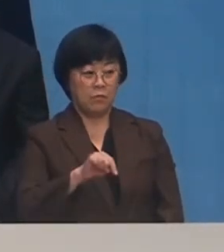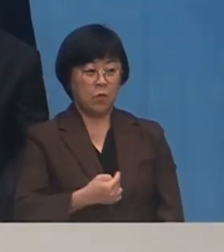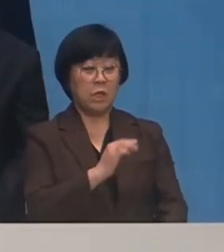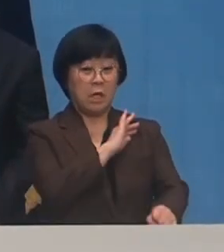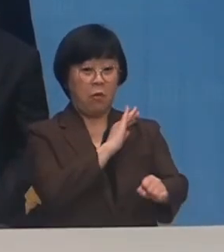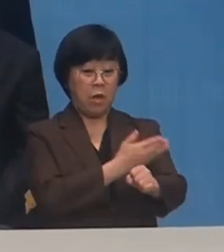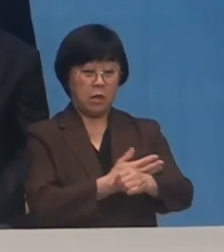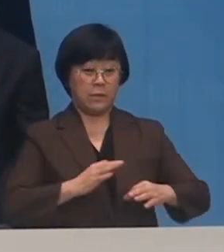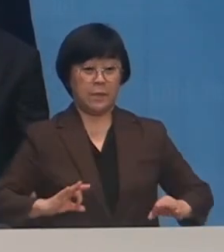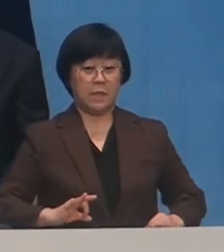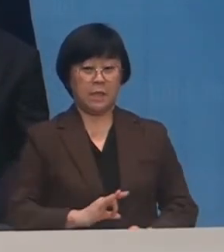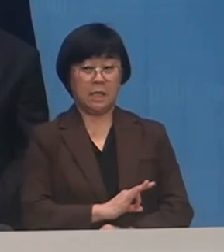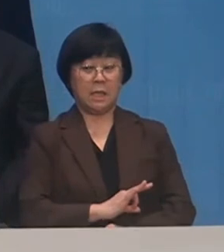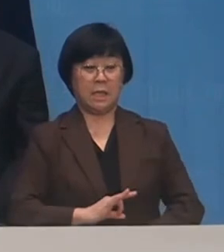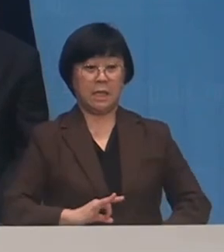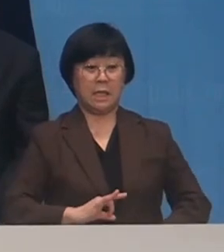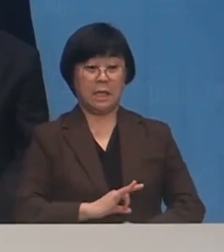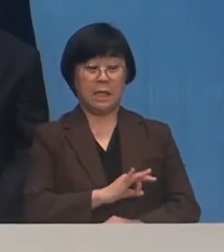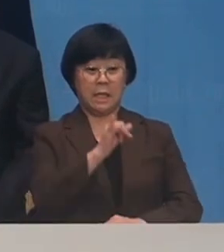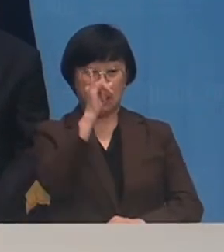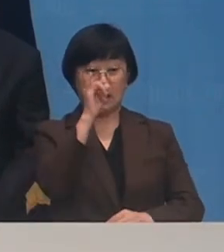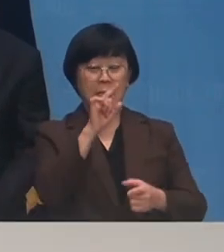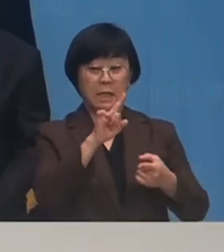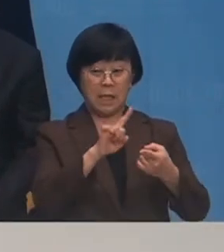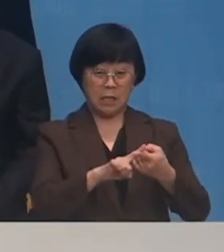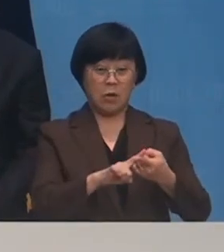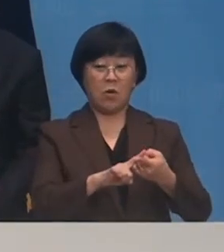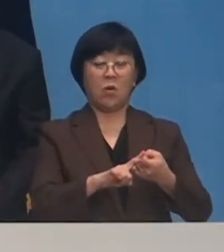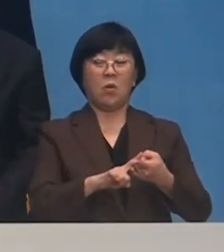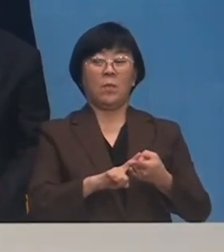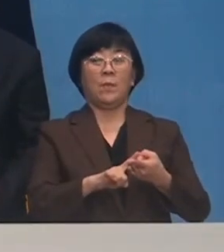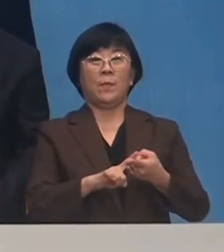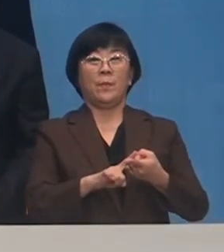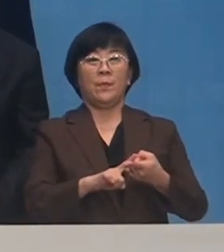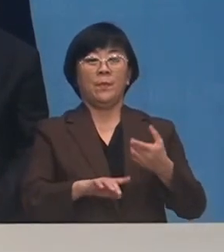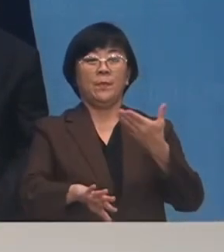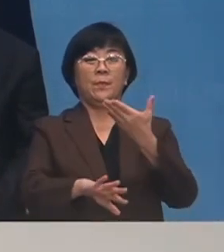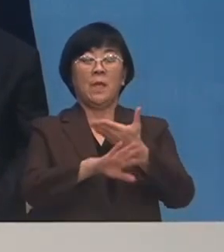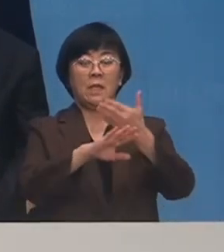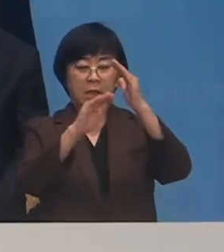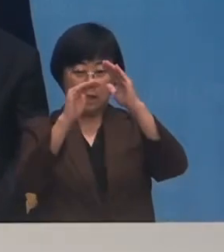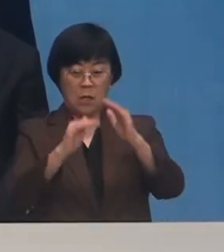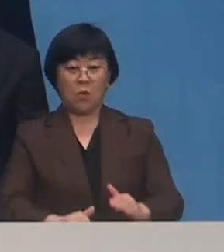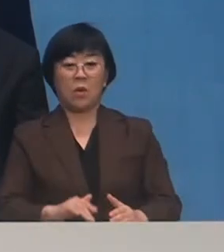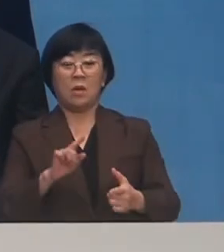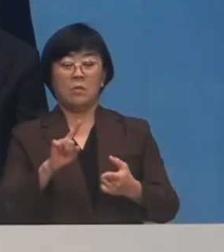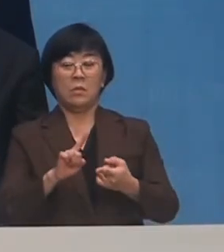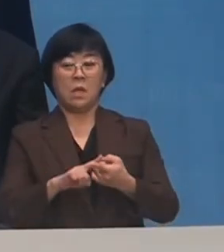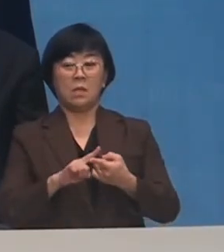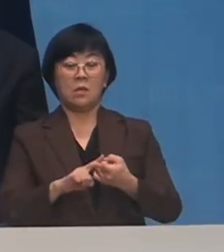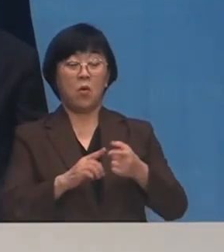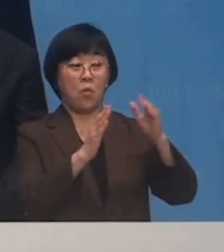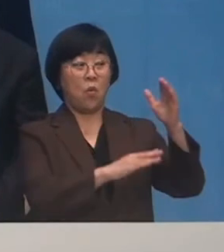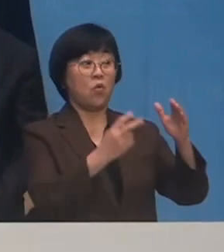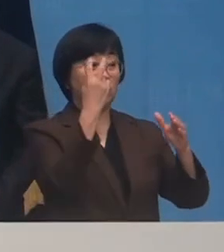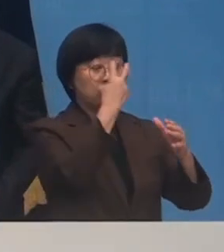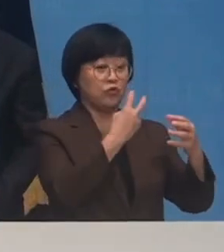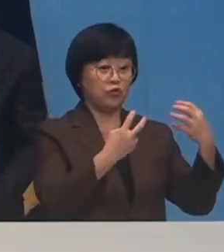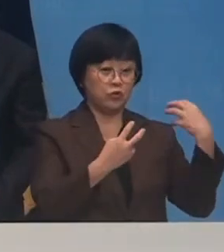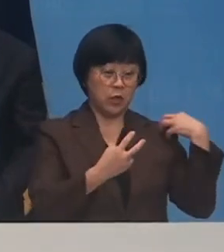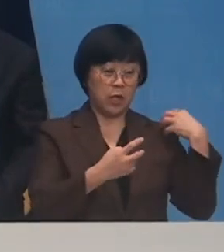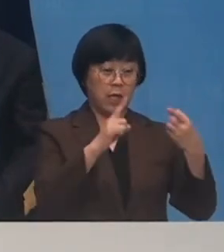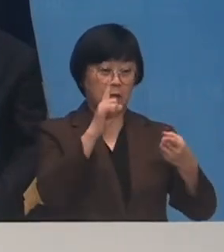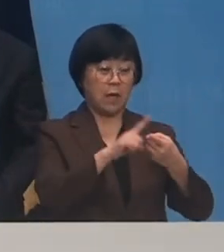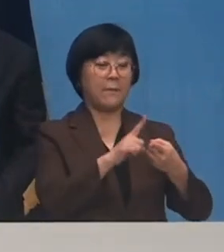권력 비리를 의식했는지 다른 사안에 비해서 공수처에 관한